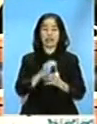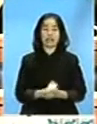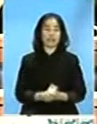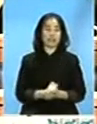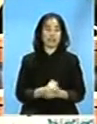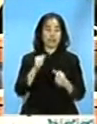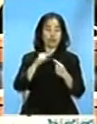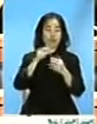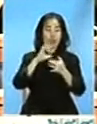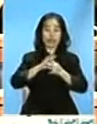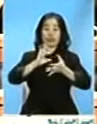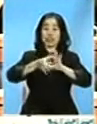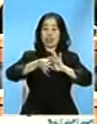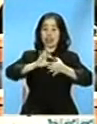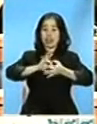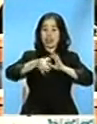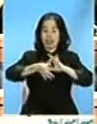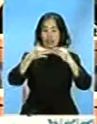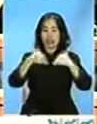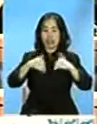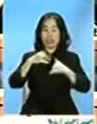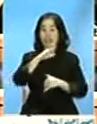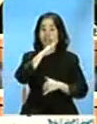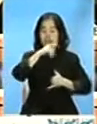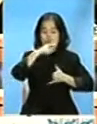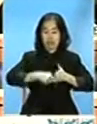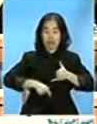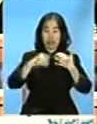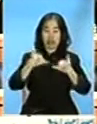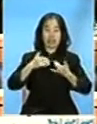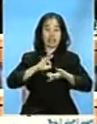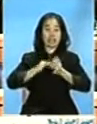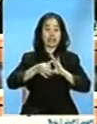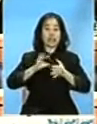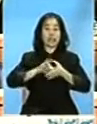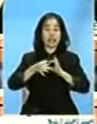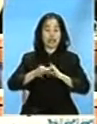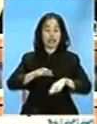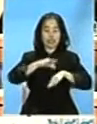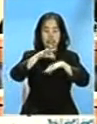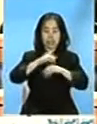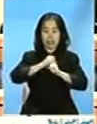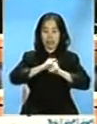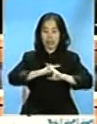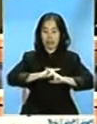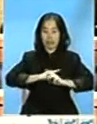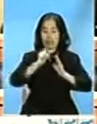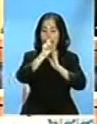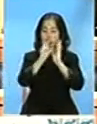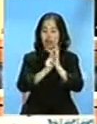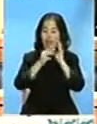ในเรื่องของการกีฬาไม่ใช่นักกีฬาเนี่ยจะต้องมาแต่งตั้งกติกาเองนะครับก็ต้อง